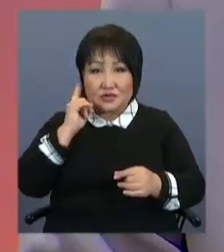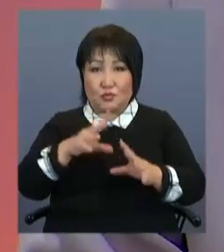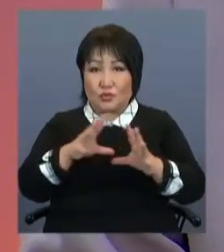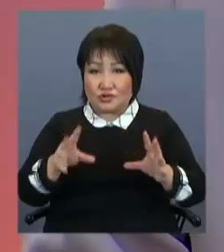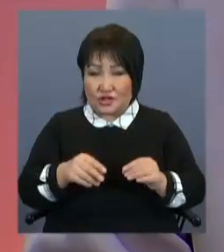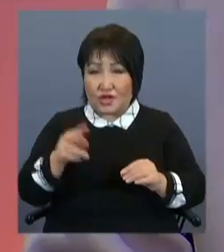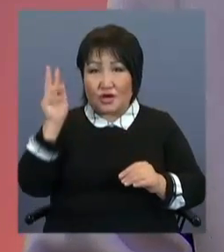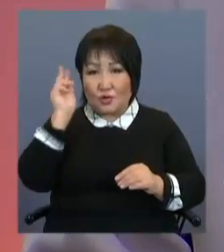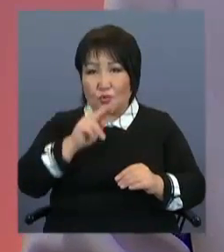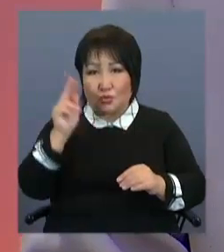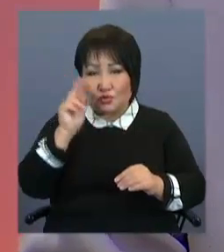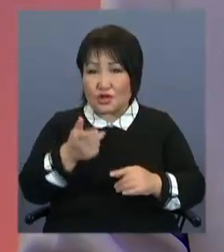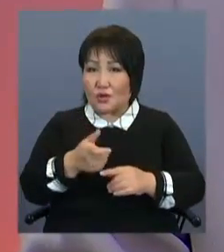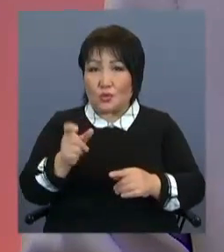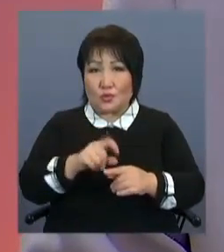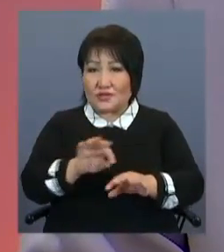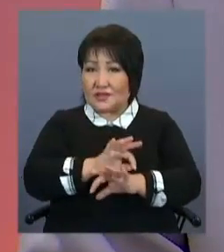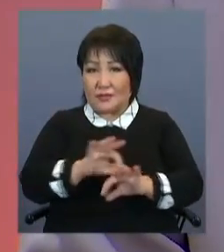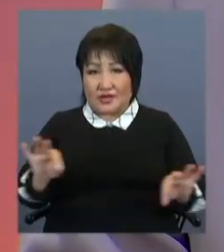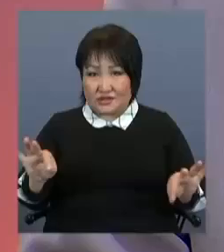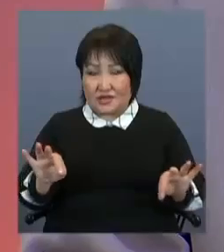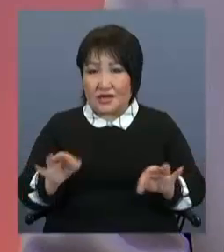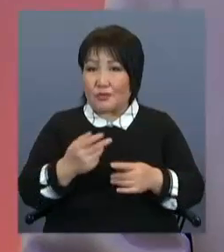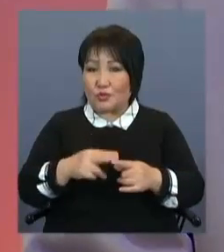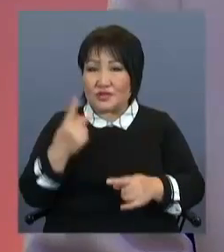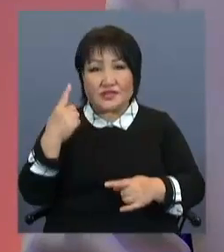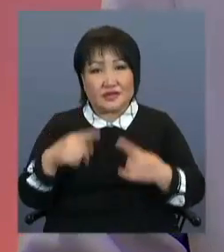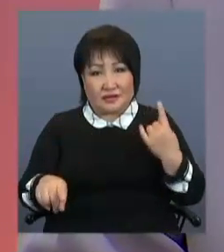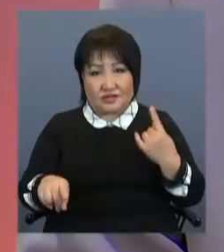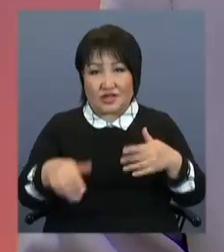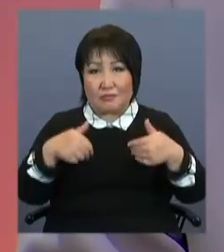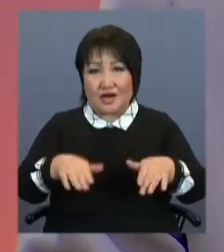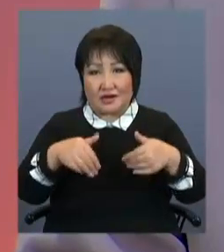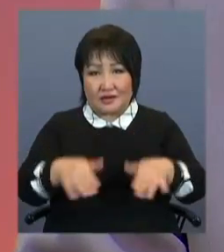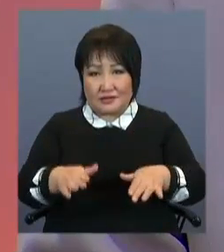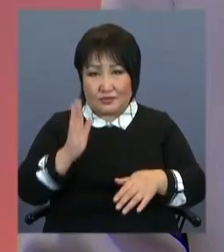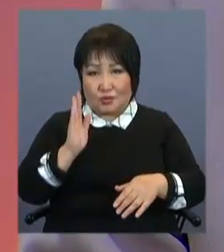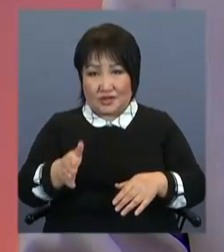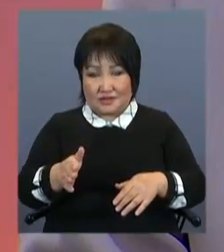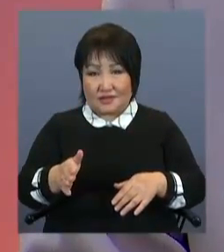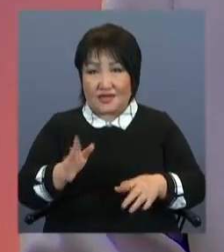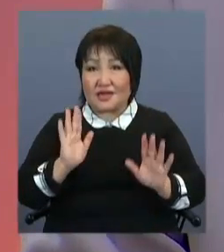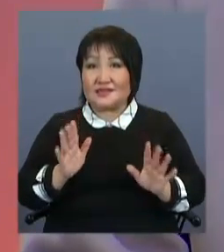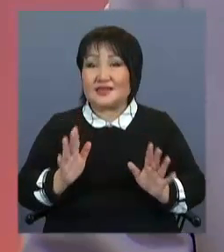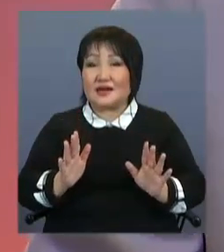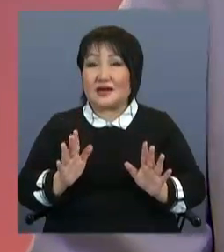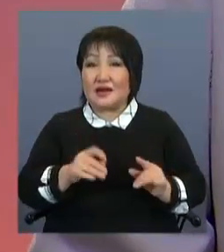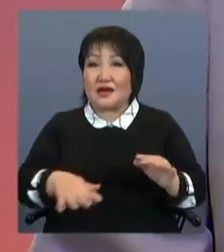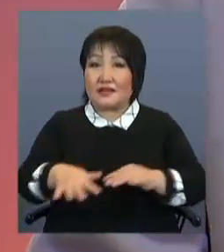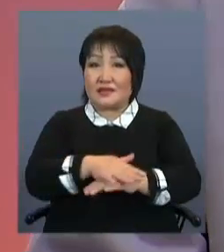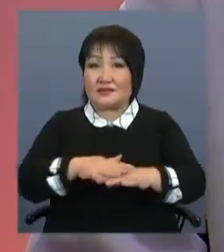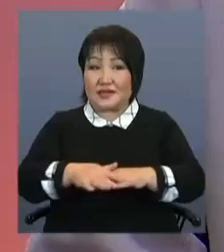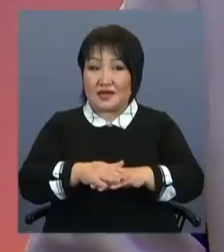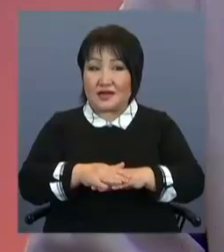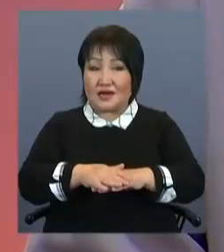тамаша. Бұл ерекше парад болайын деп тұр. Тек қана алаңда жаңағы әлгі адымын аттап